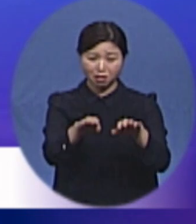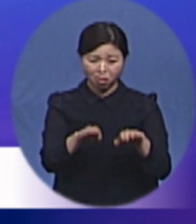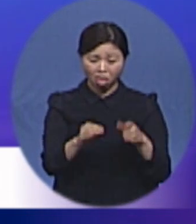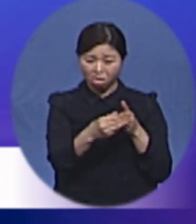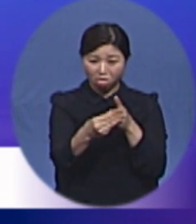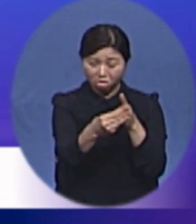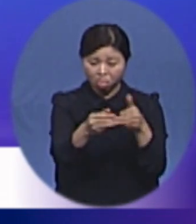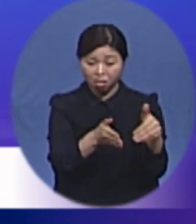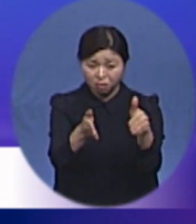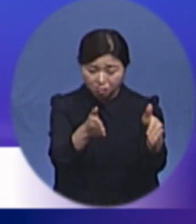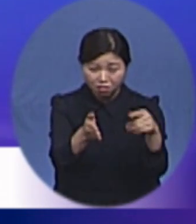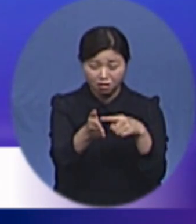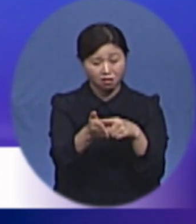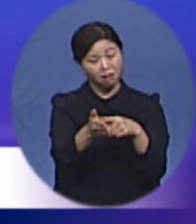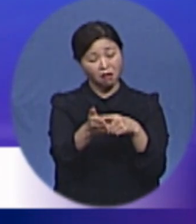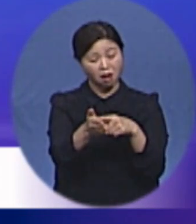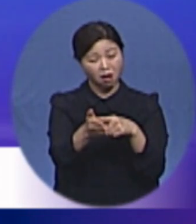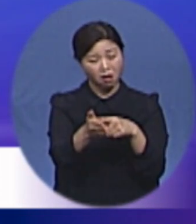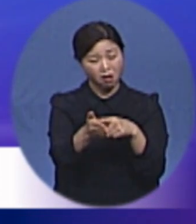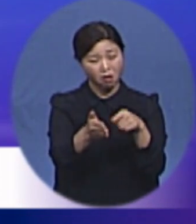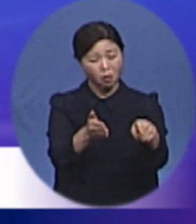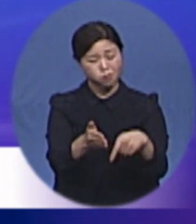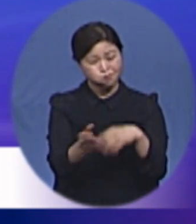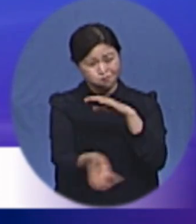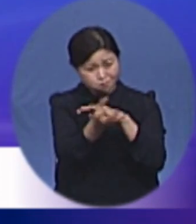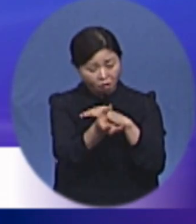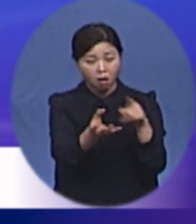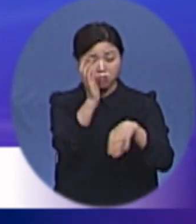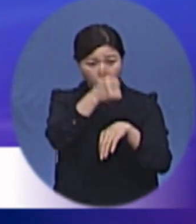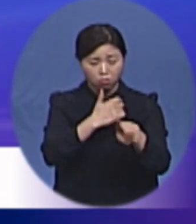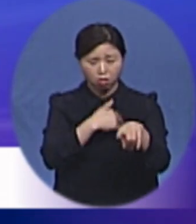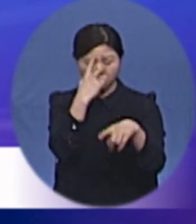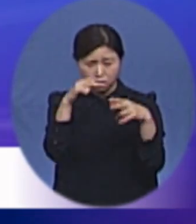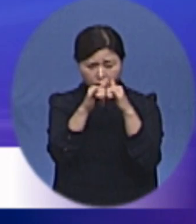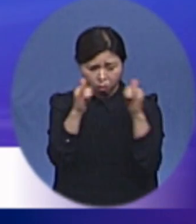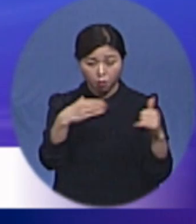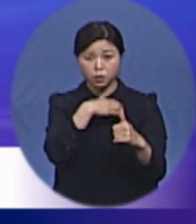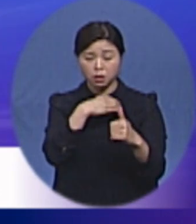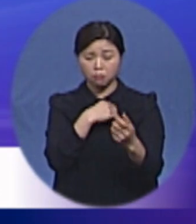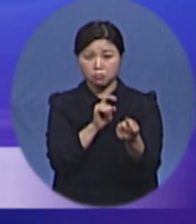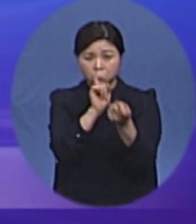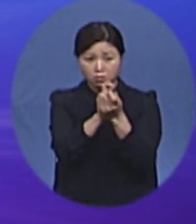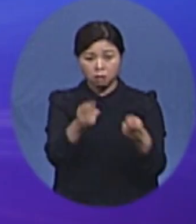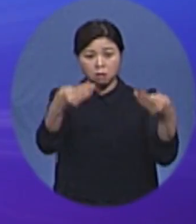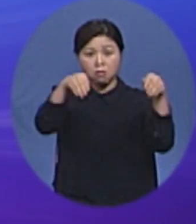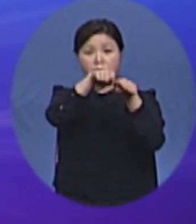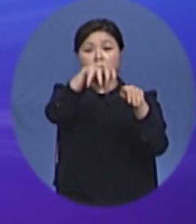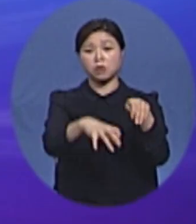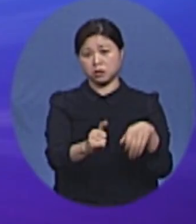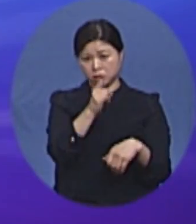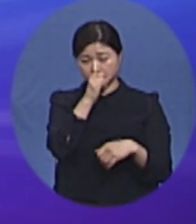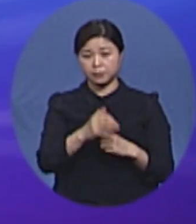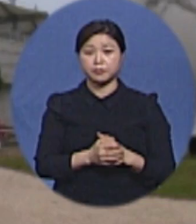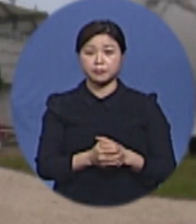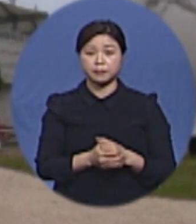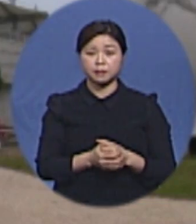이 시각장애인들이 위험에 노출된 박물관이 있다고 합니다. 김영설 기자가 다녀왔습니다.